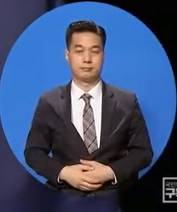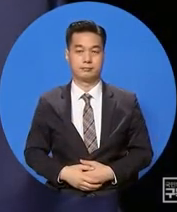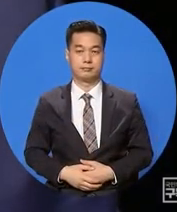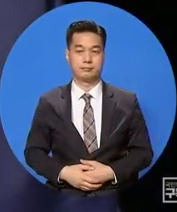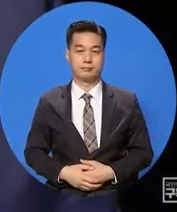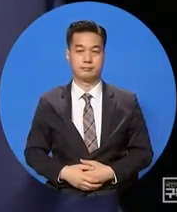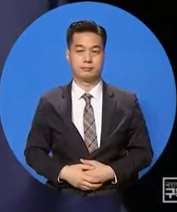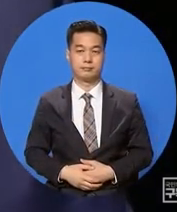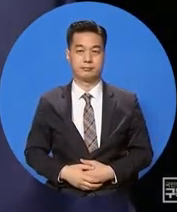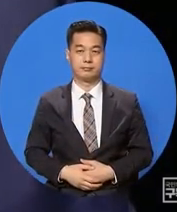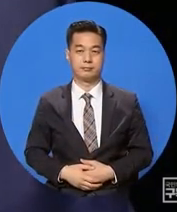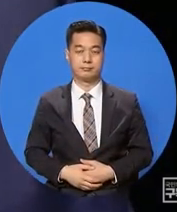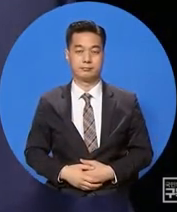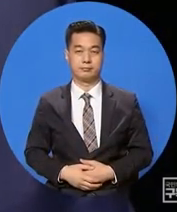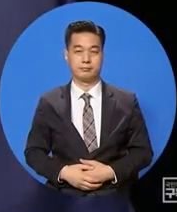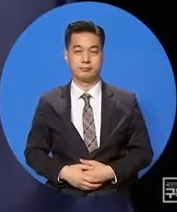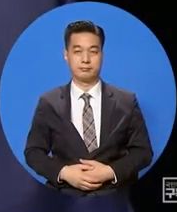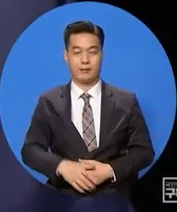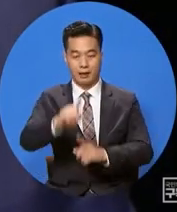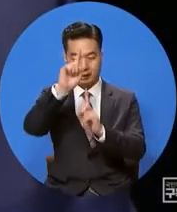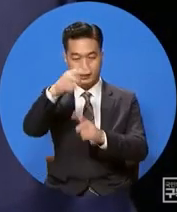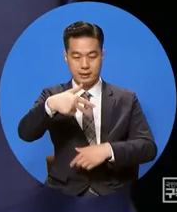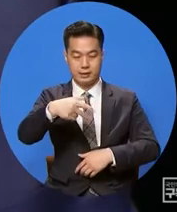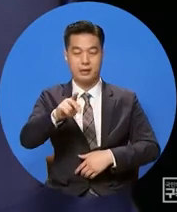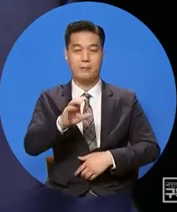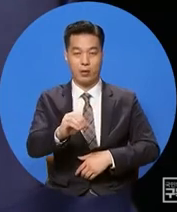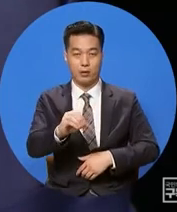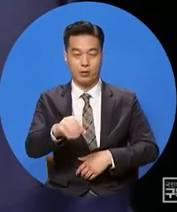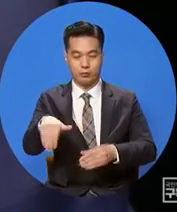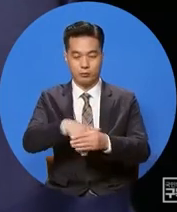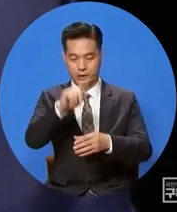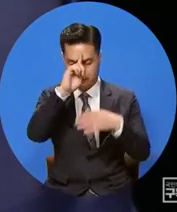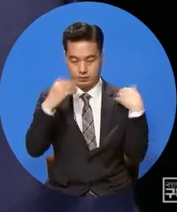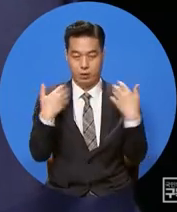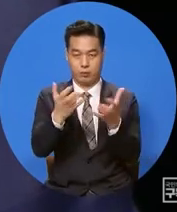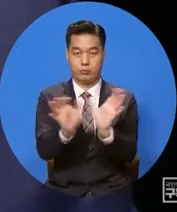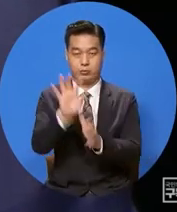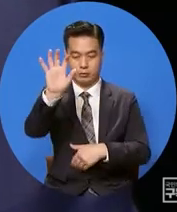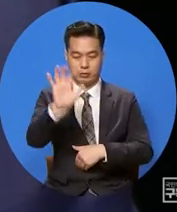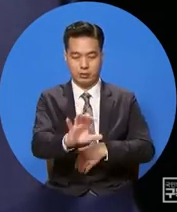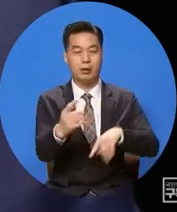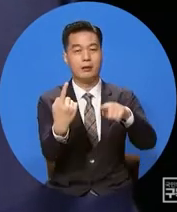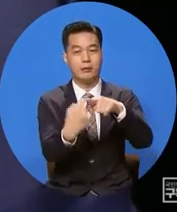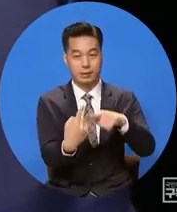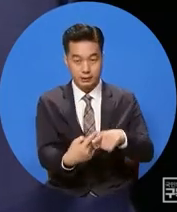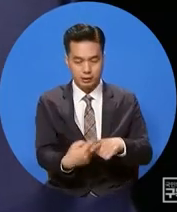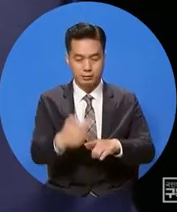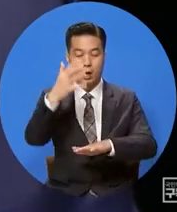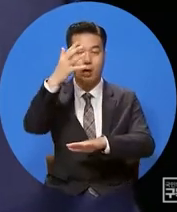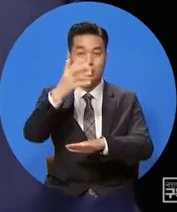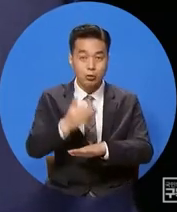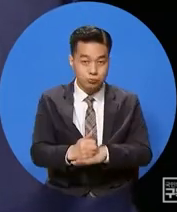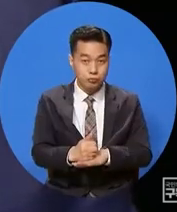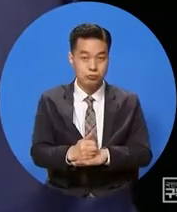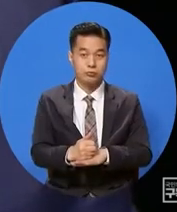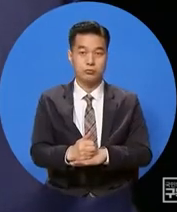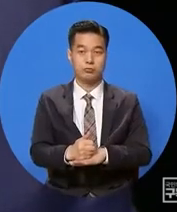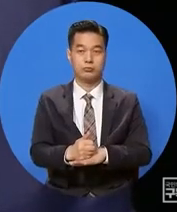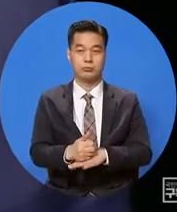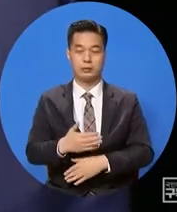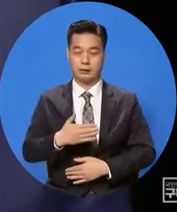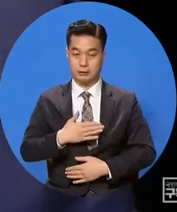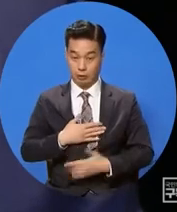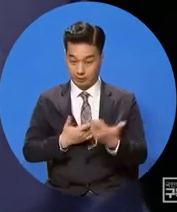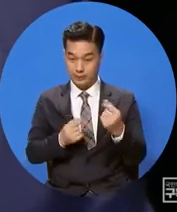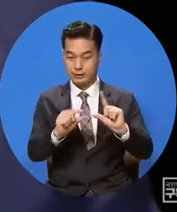그렇고 아마 그걸 이어받는 이재명 그 후보의 입장도 그렇고 결국은 그 저도